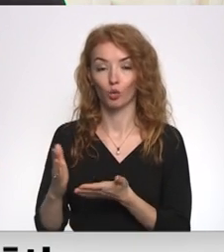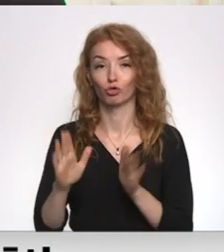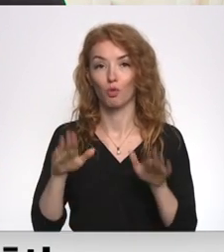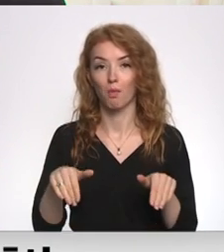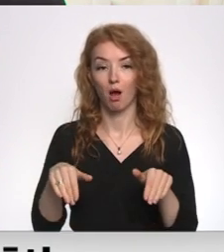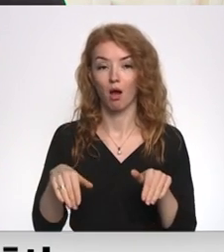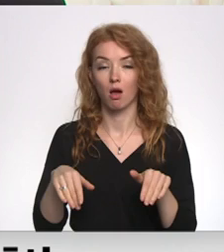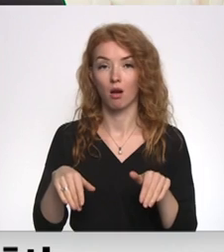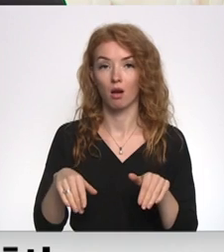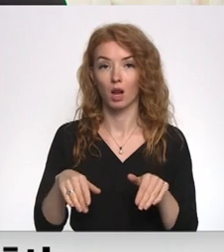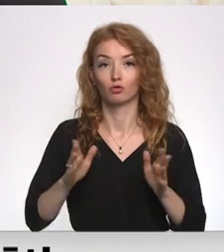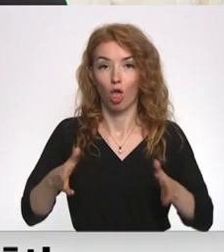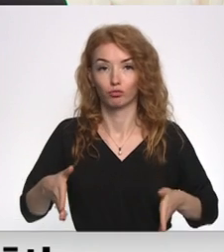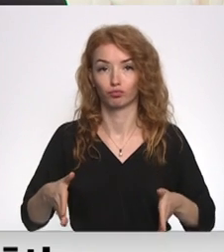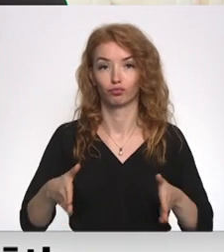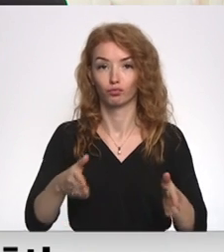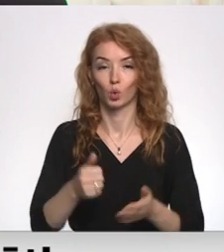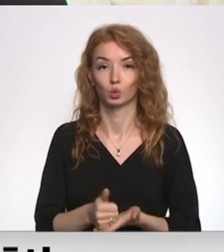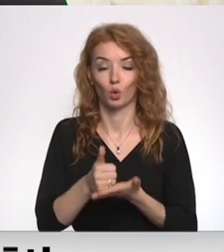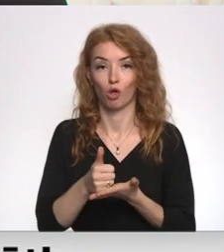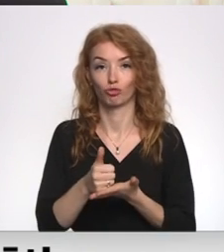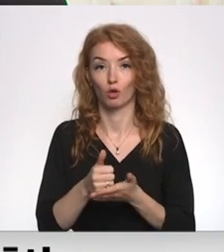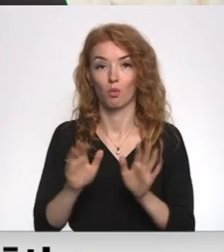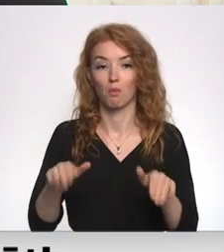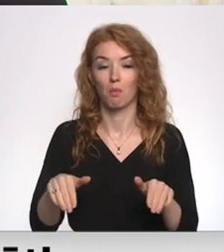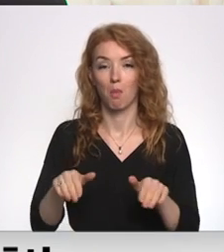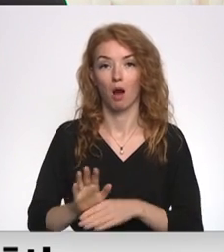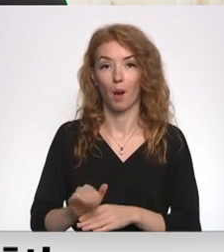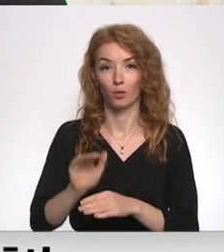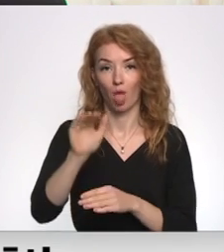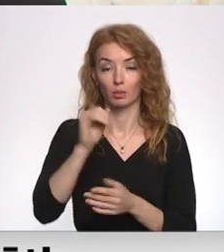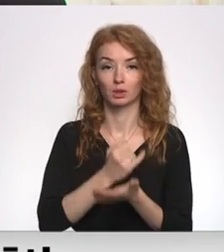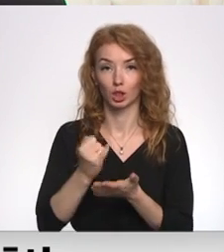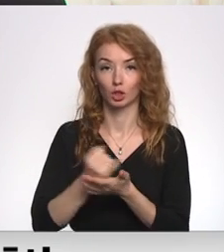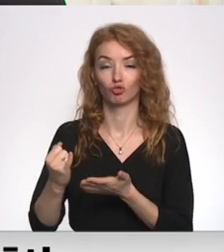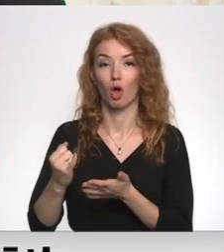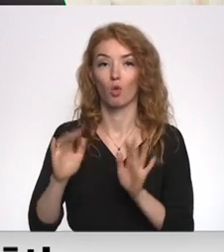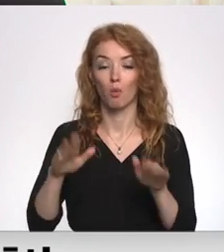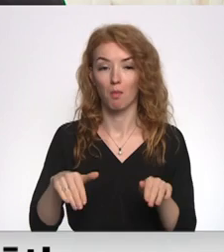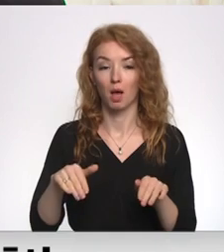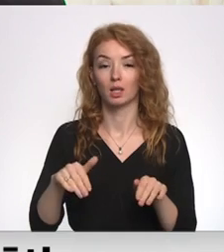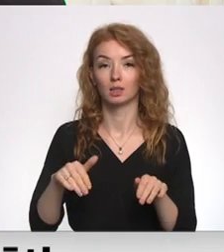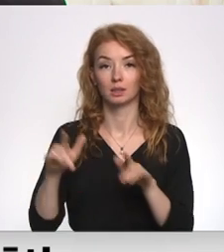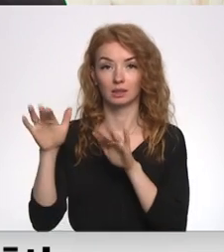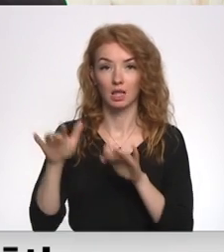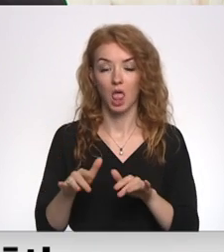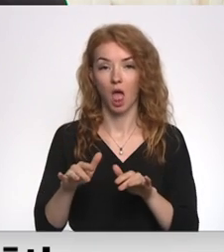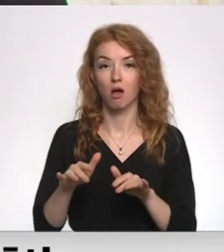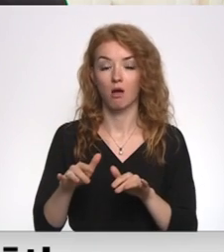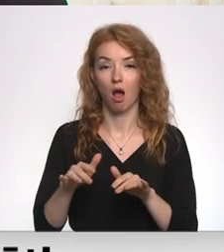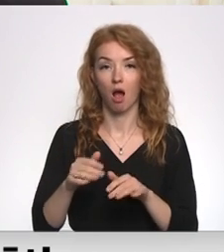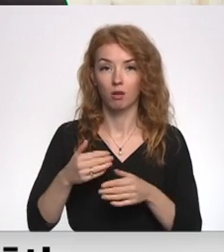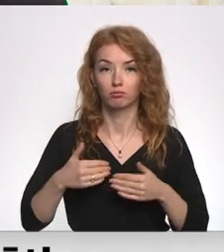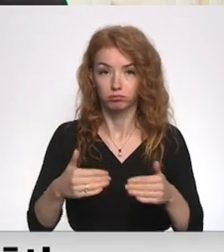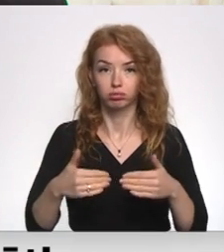par piebraucamo ceļu uzturēšanu, par kāpiņu telpas sakopšanu, par sniega tīrīšanu un